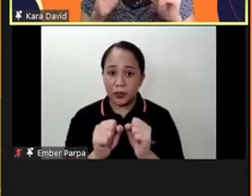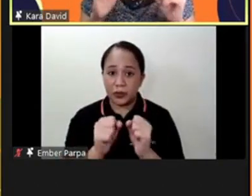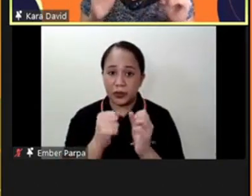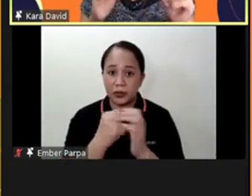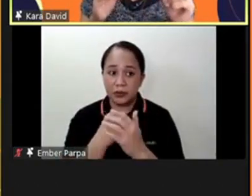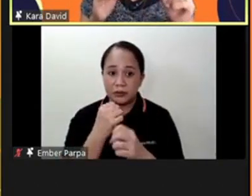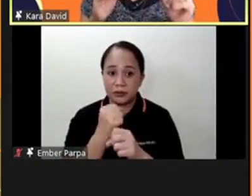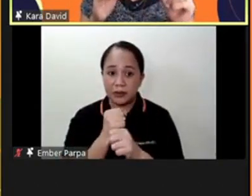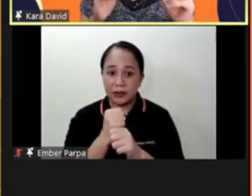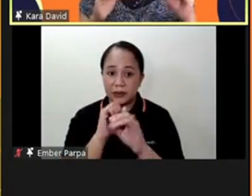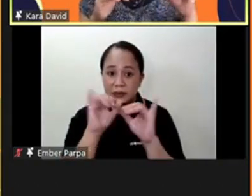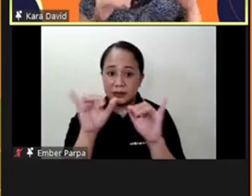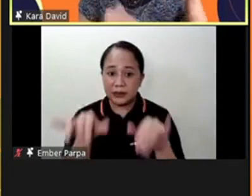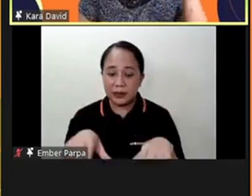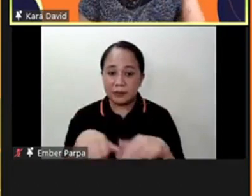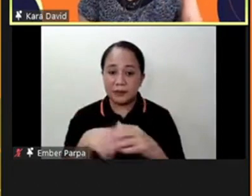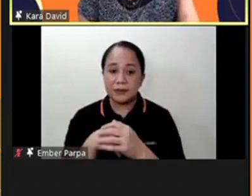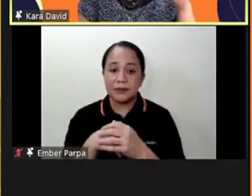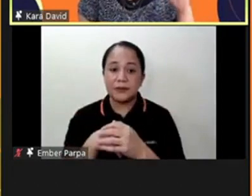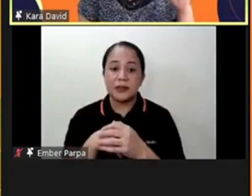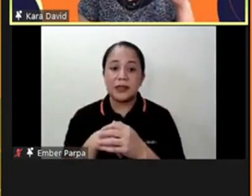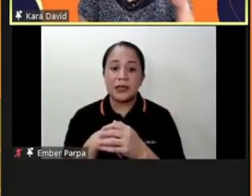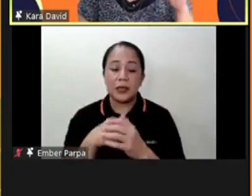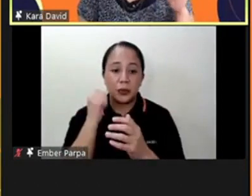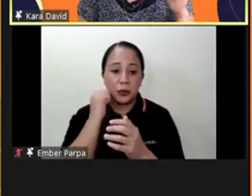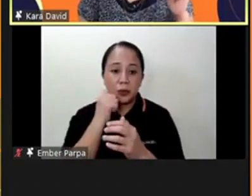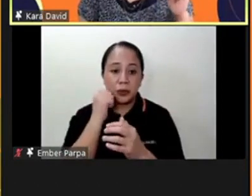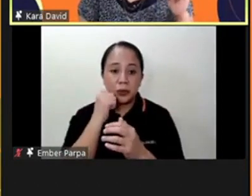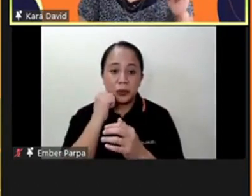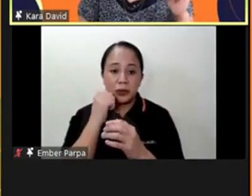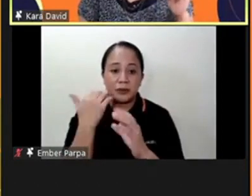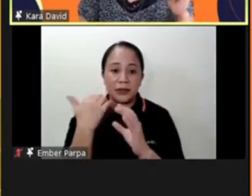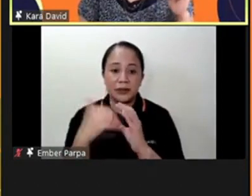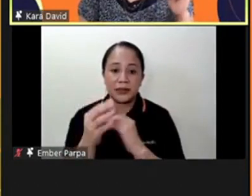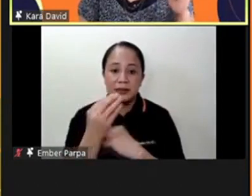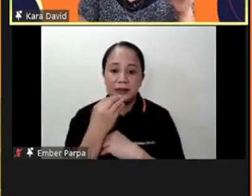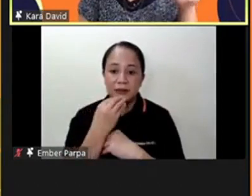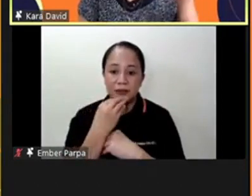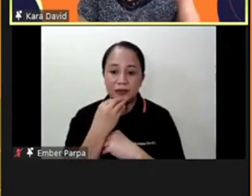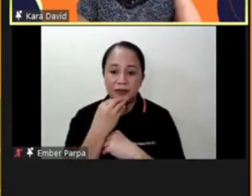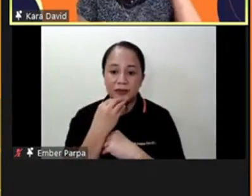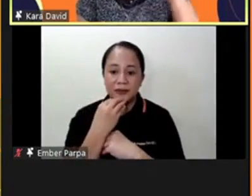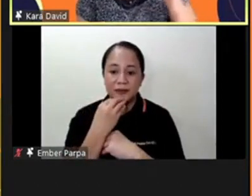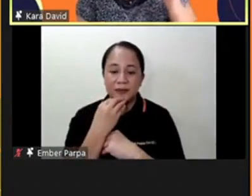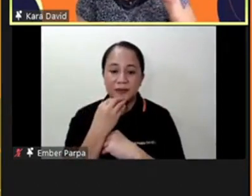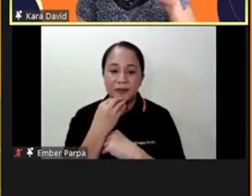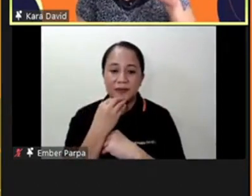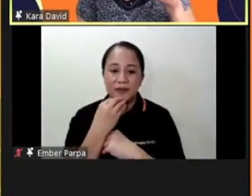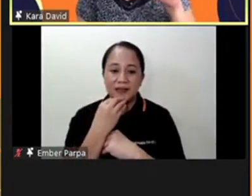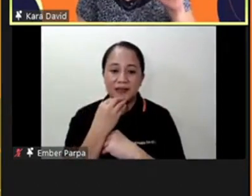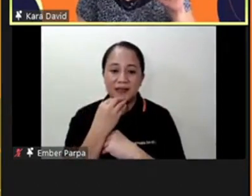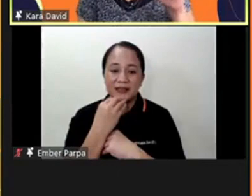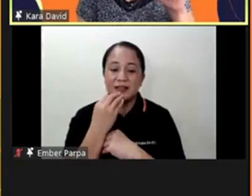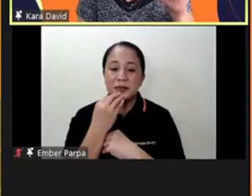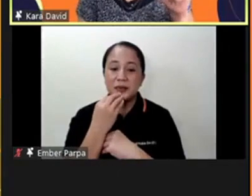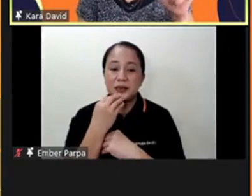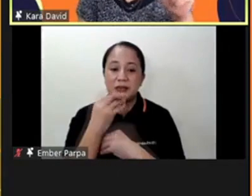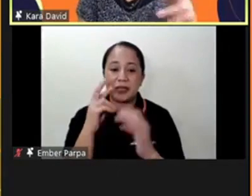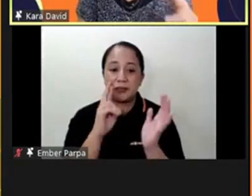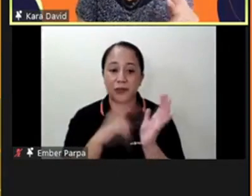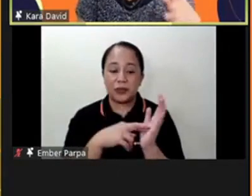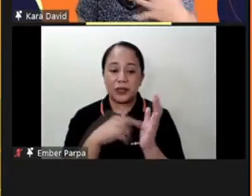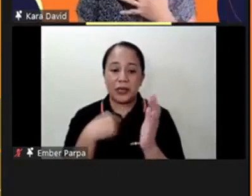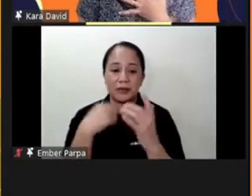gumawa na ng sistema na everyday may magpapadala ng pagkain doon sa reporter na may